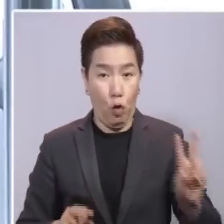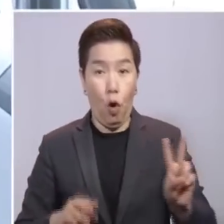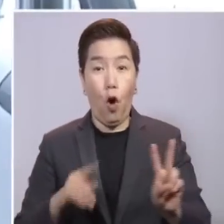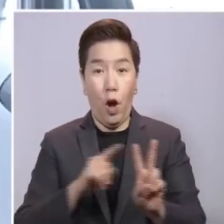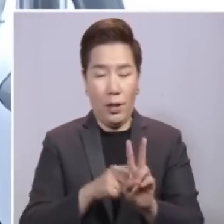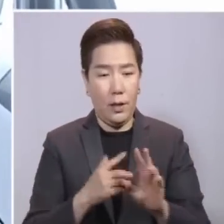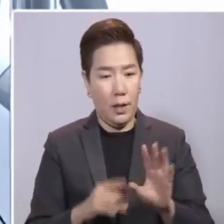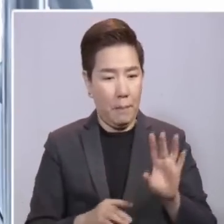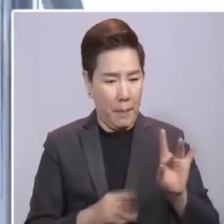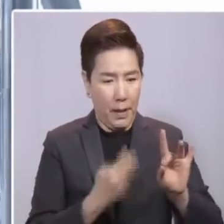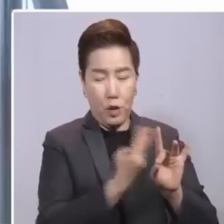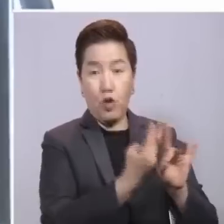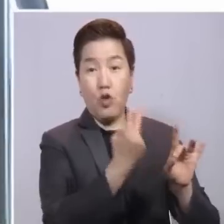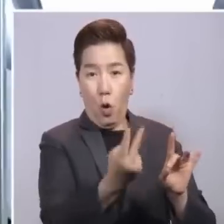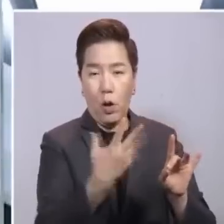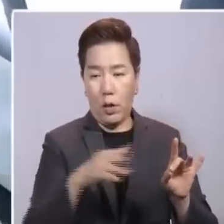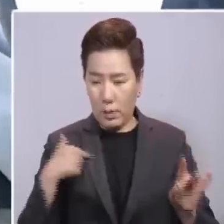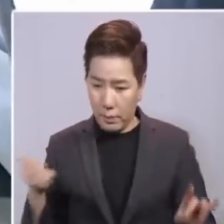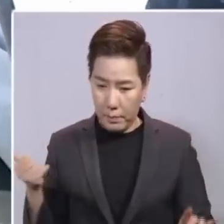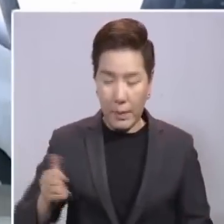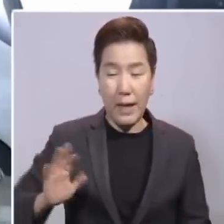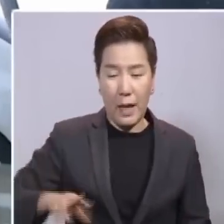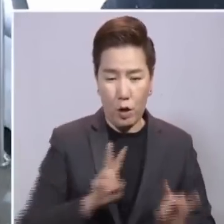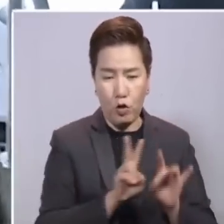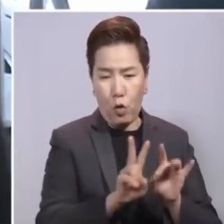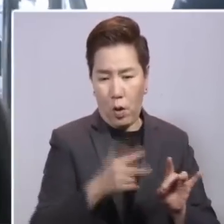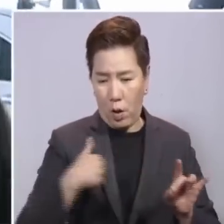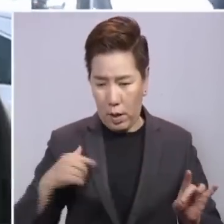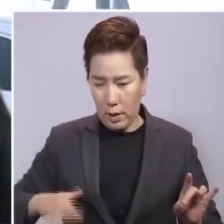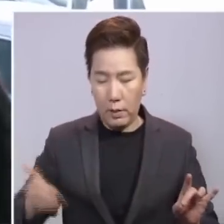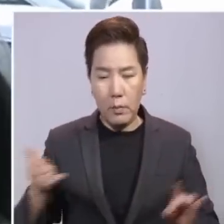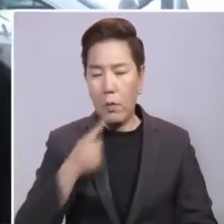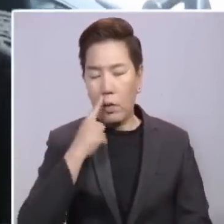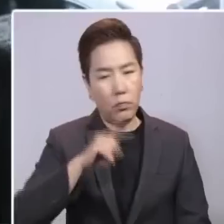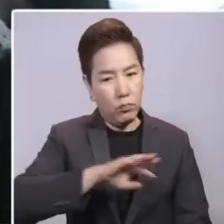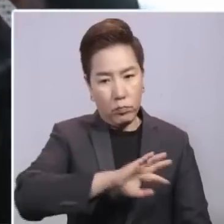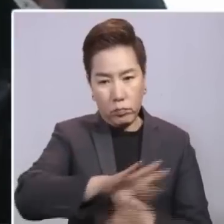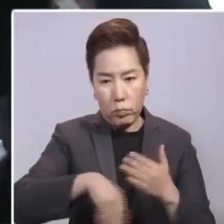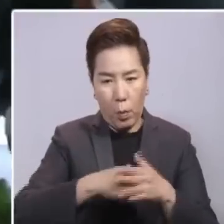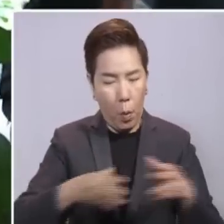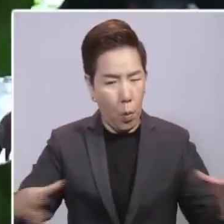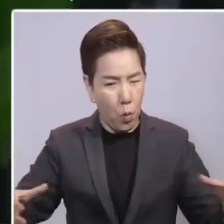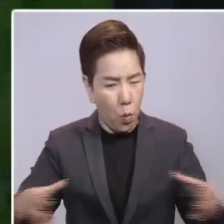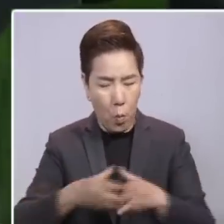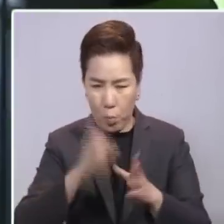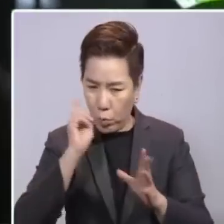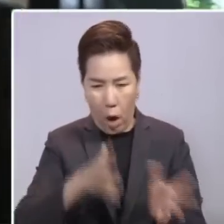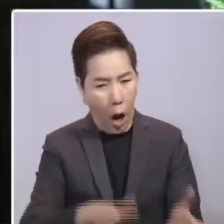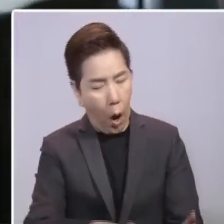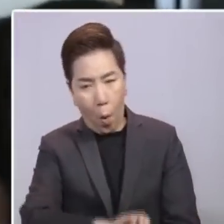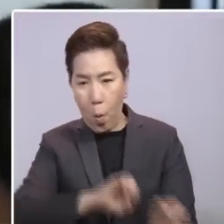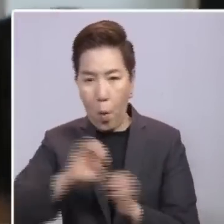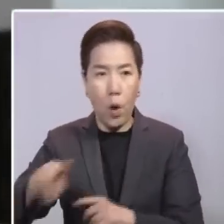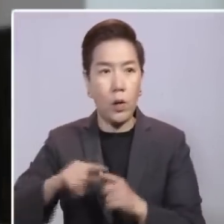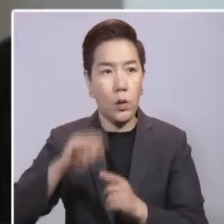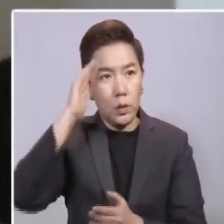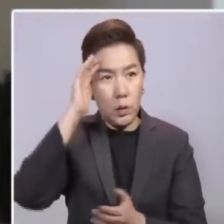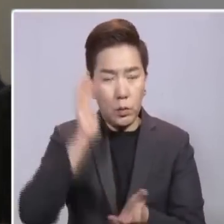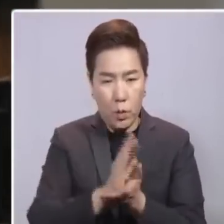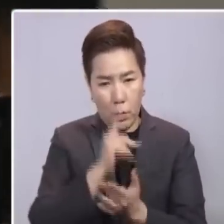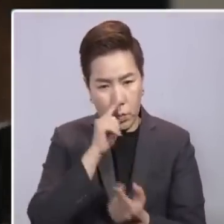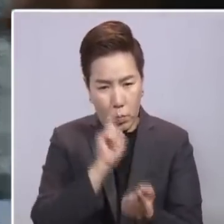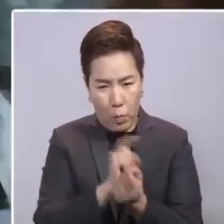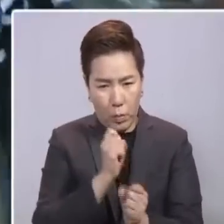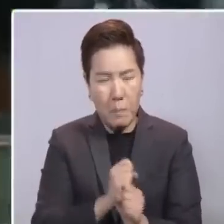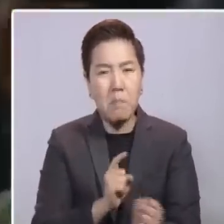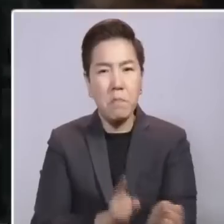ลงผู้ที่ถูกกล่าวหาด้วยนะครับบิ๊กโจ๊กนะครับบอกว่าต้องถอนรากถอนโคนกระบวนการนี้ให้หมดไปจากวงการตำรวจนะครับเบื้องต้นเนี่ยนะพบว่าทำกันม